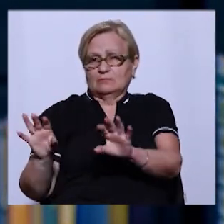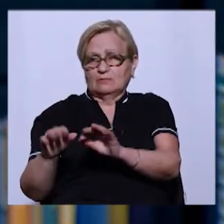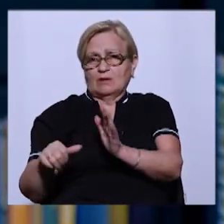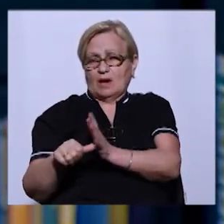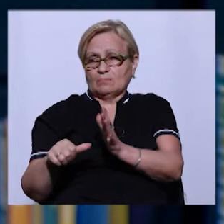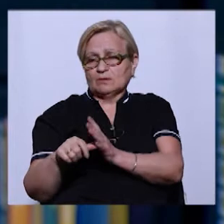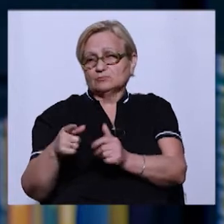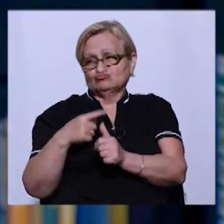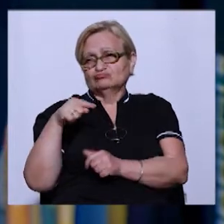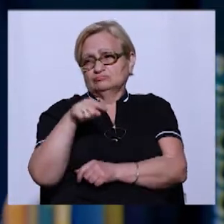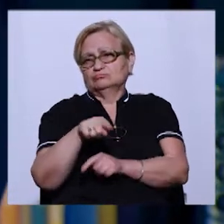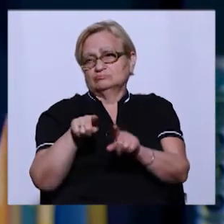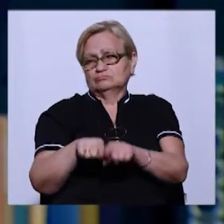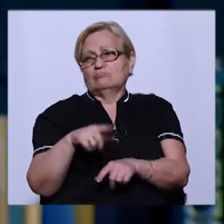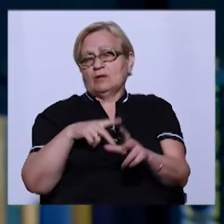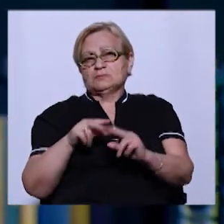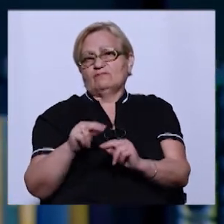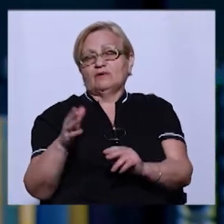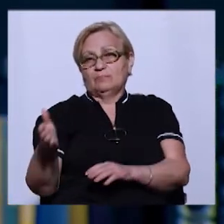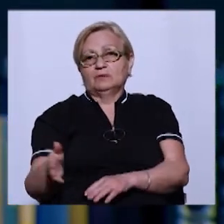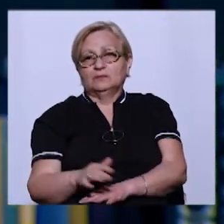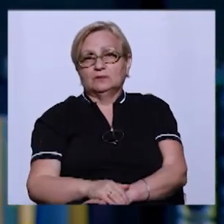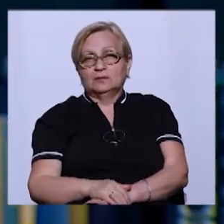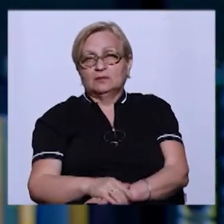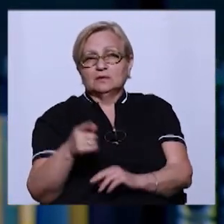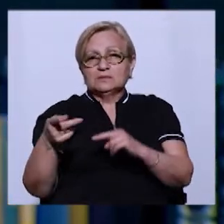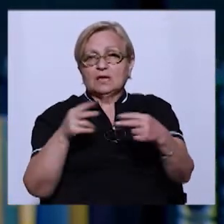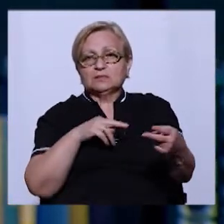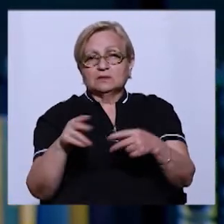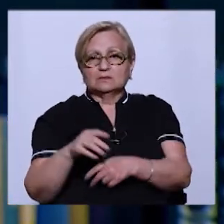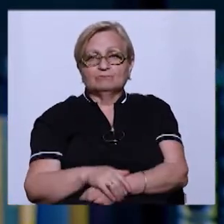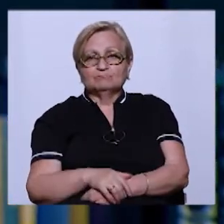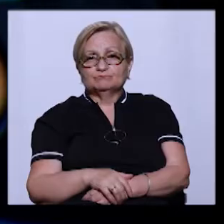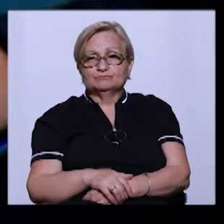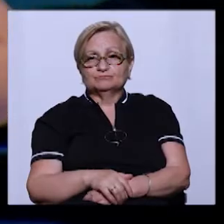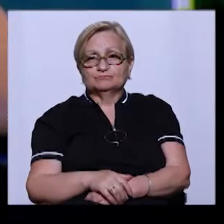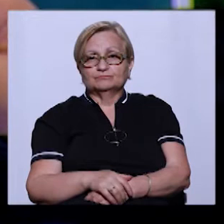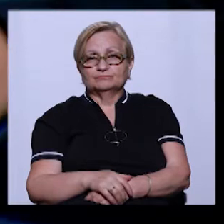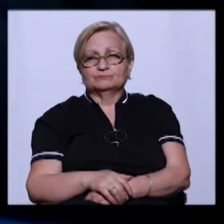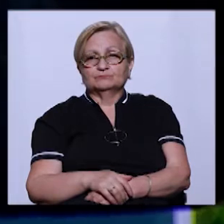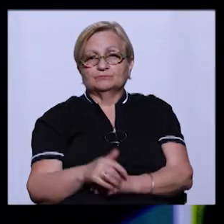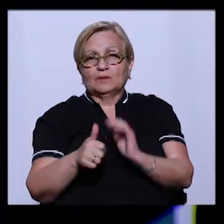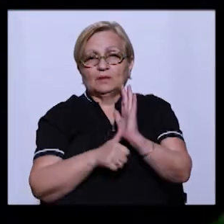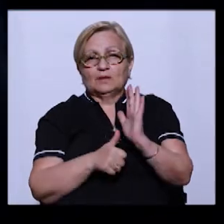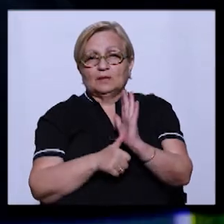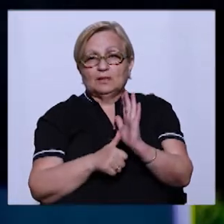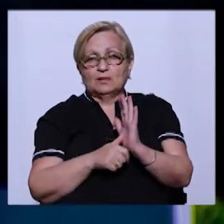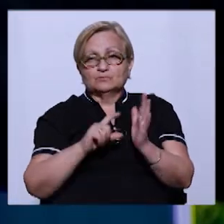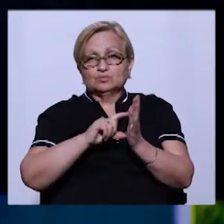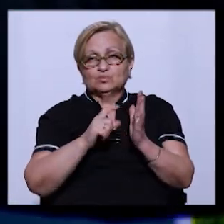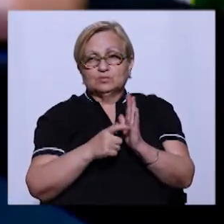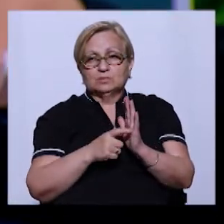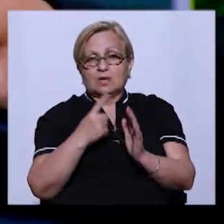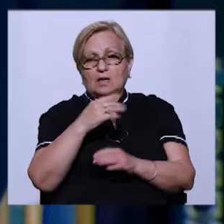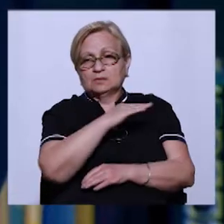ასწავლი, მასწავლებელი. ასე რას ვამბობდი მე, განათლებადობა, ესე იგი 1 2 3 4 5 6 6 ცალი ესეთი უჯრა